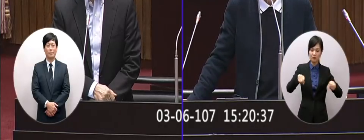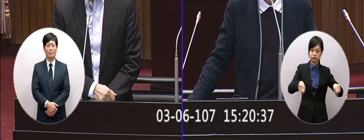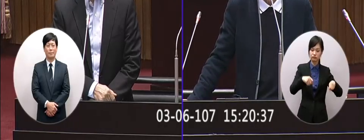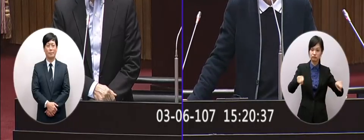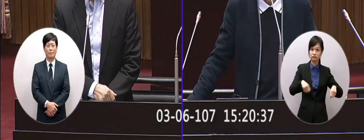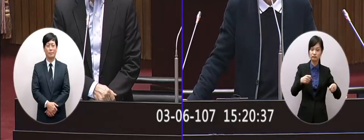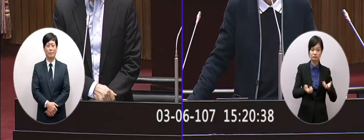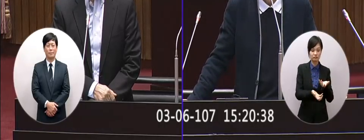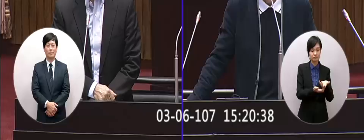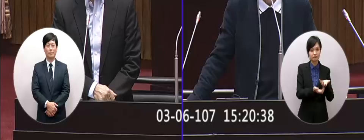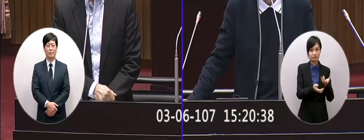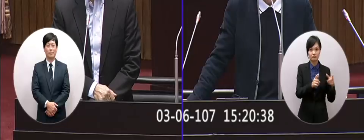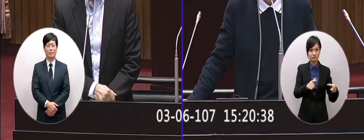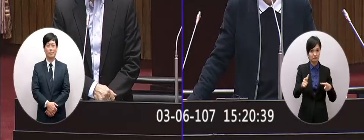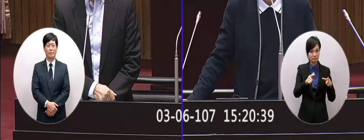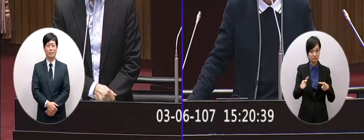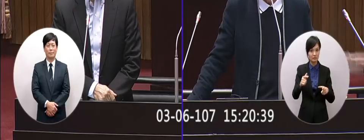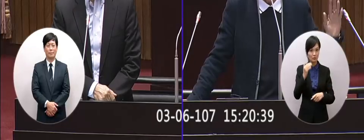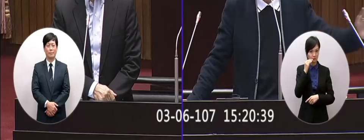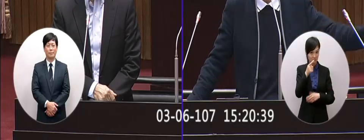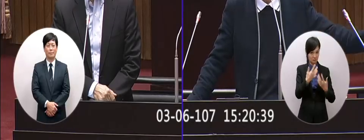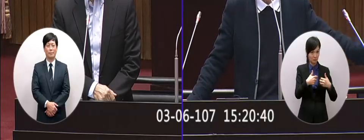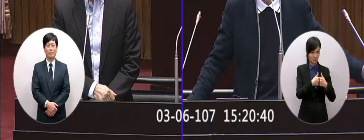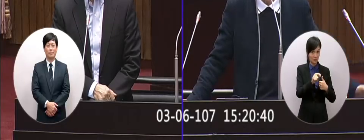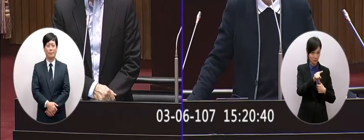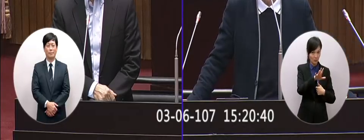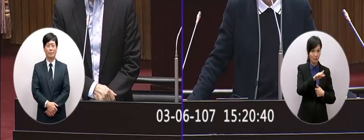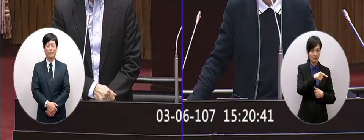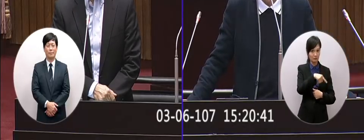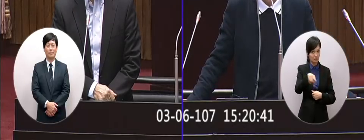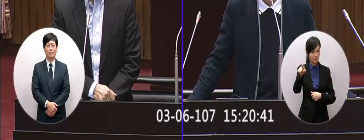理，尤其是许多南非、